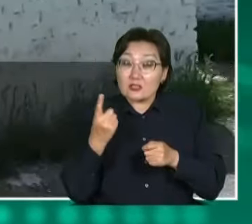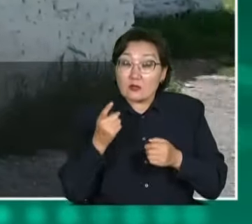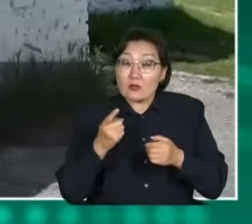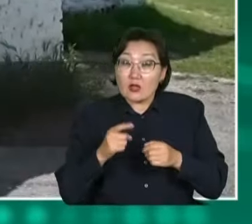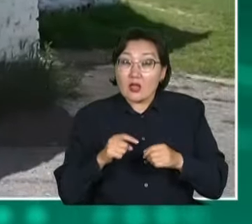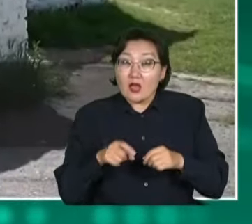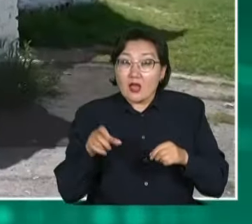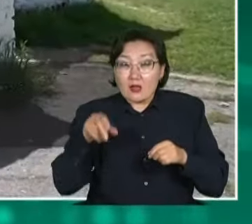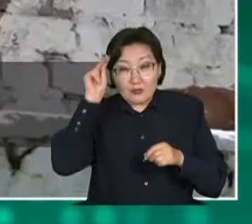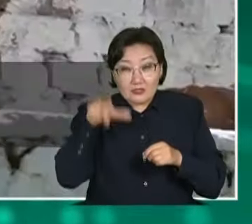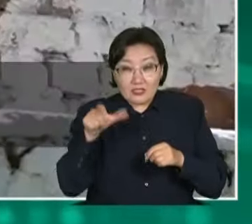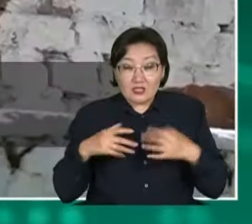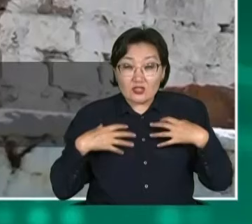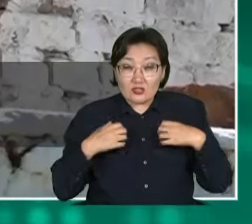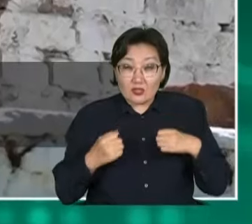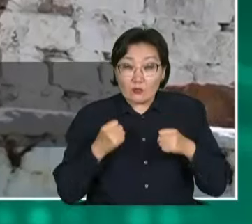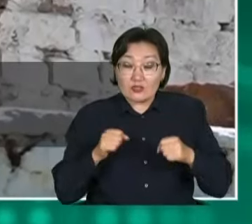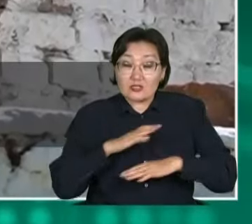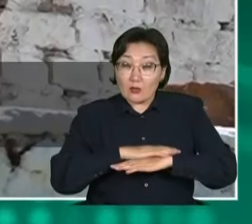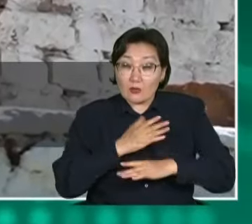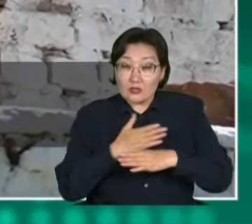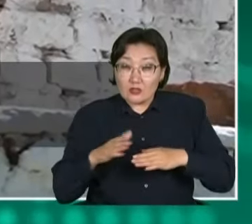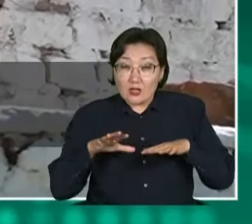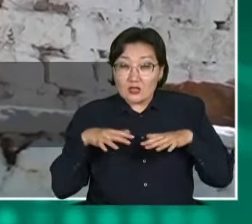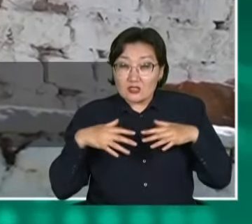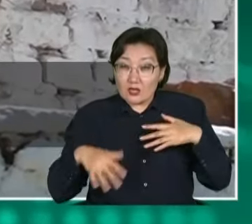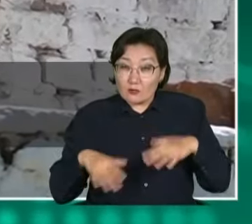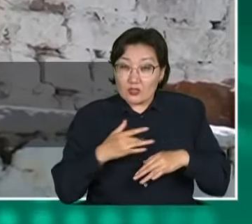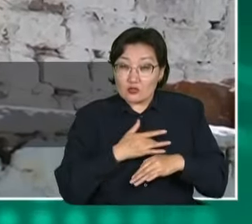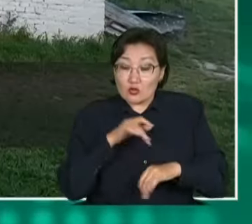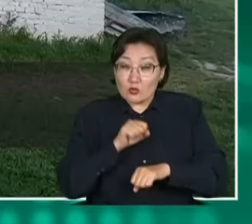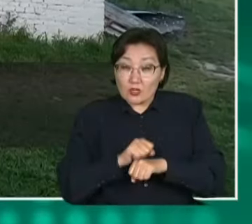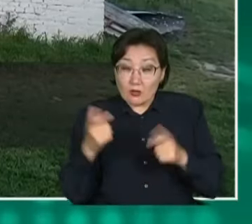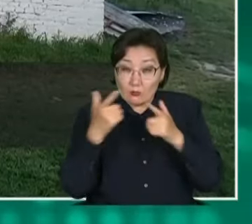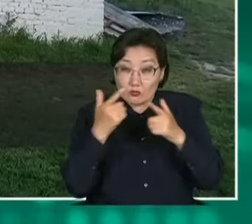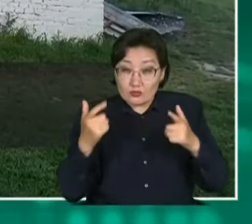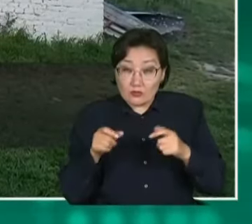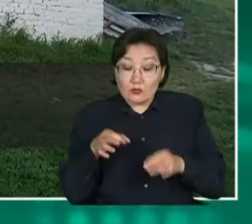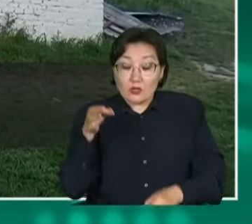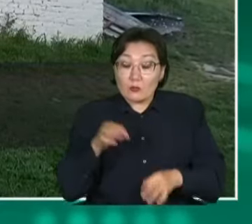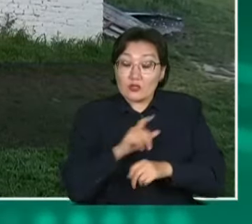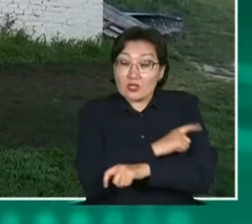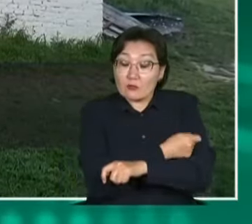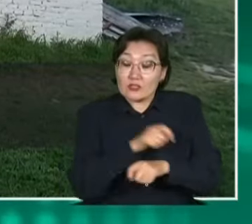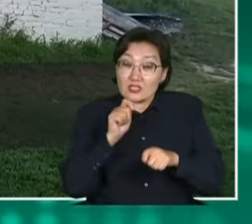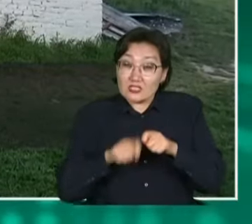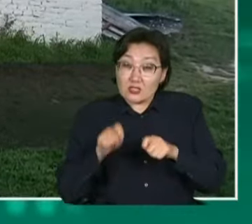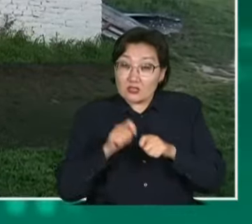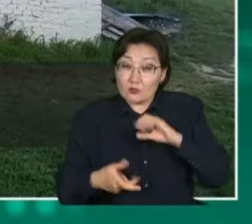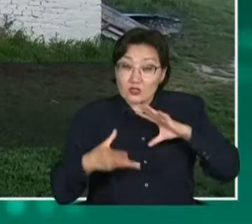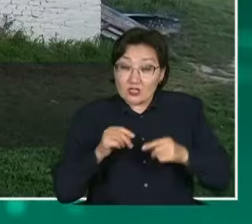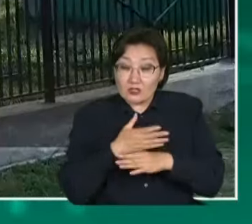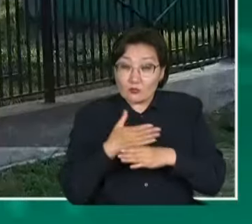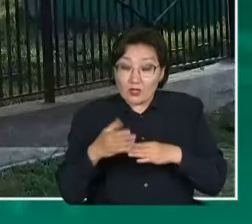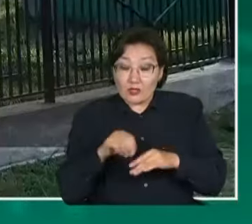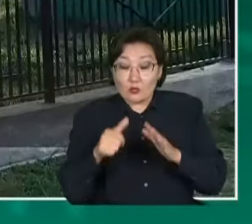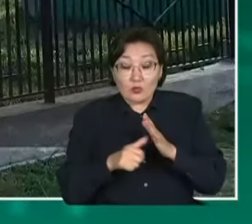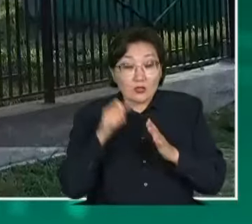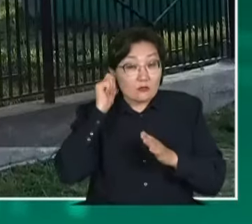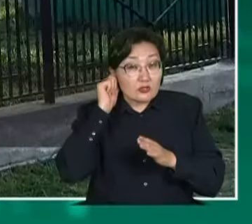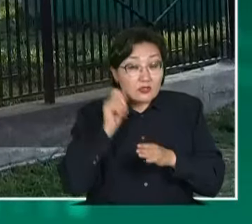дене шынықтыру сабағынан соң нашарлап, жүрегі тоқтады деп мәлімдеді. Бірақ сот медициналық сараптамасынан соң кәмелетке